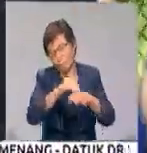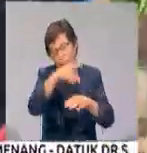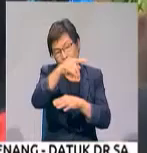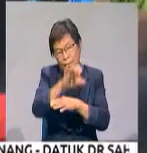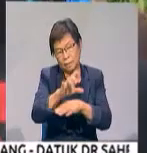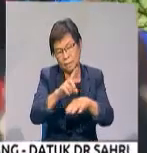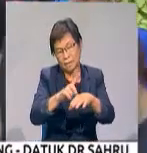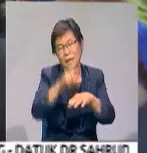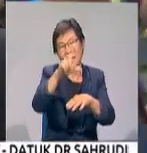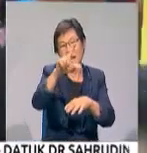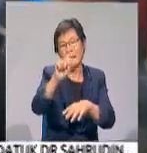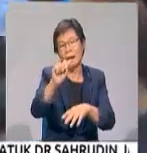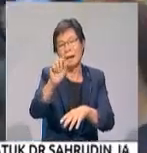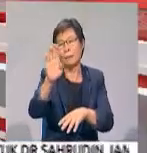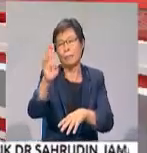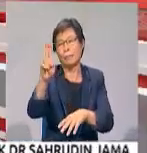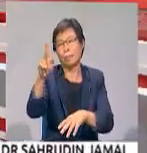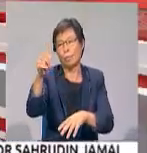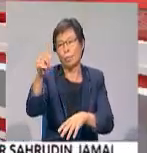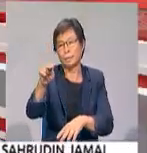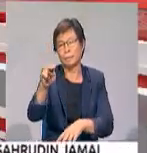media di Labuan.